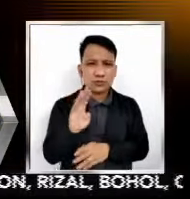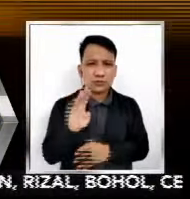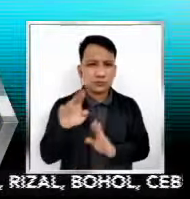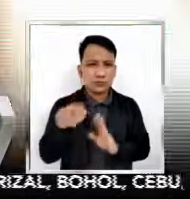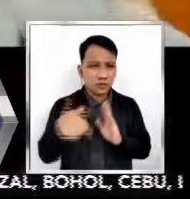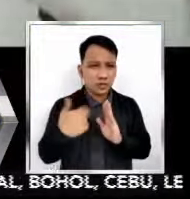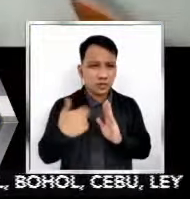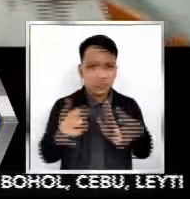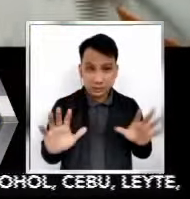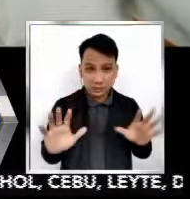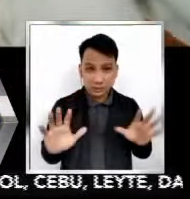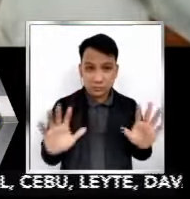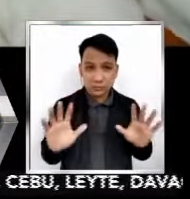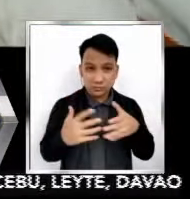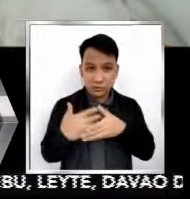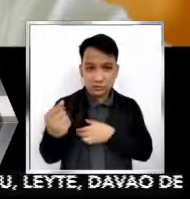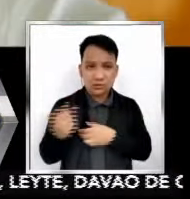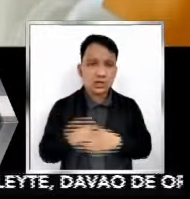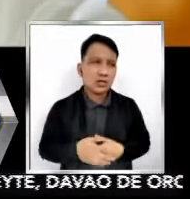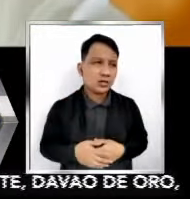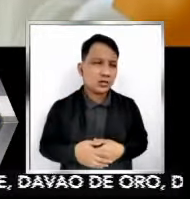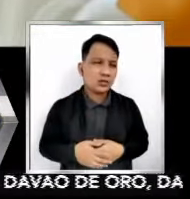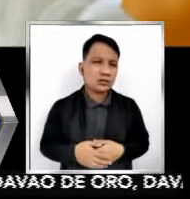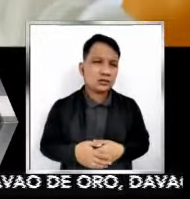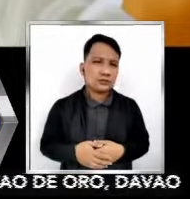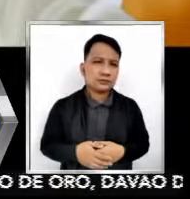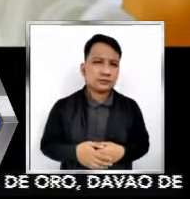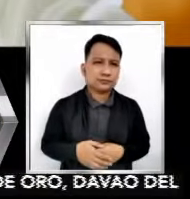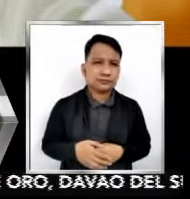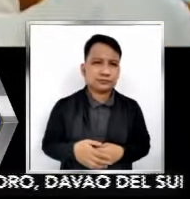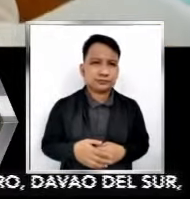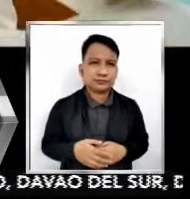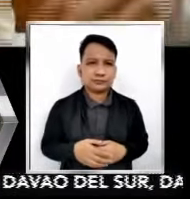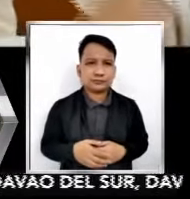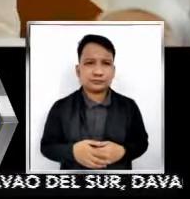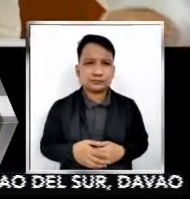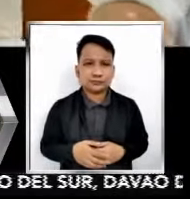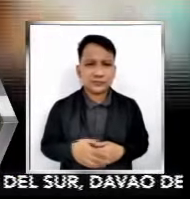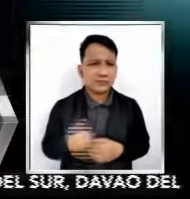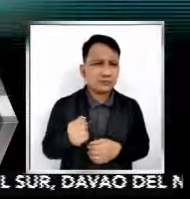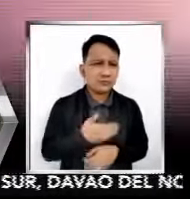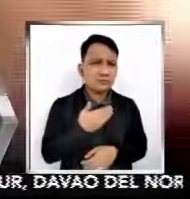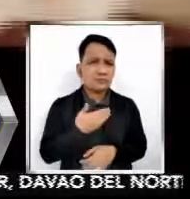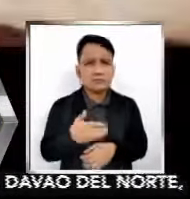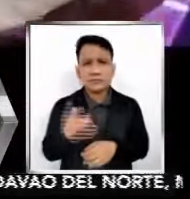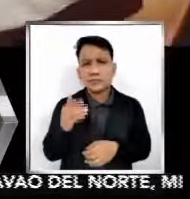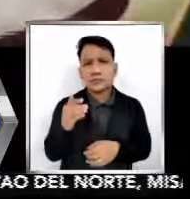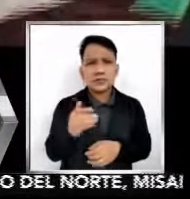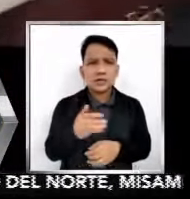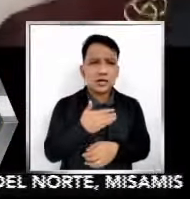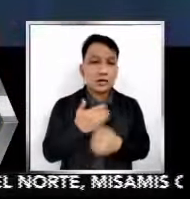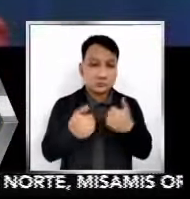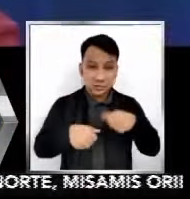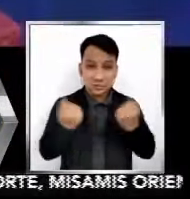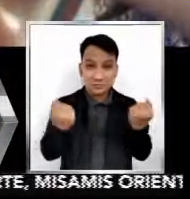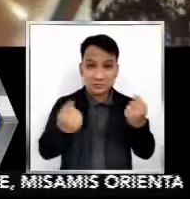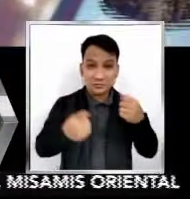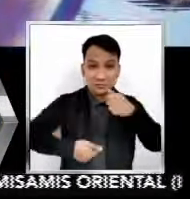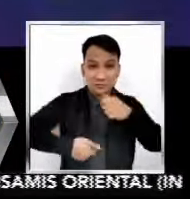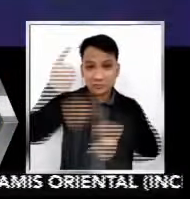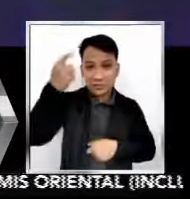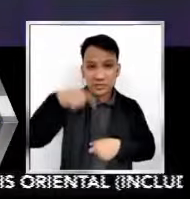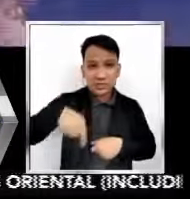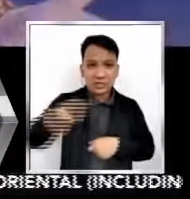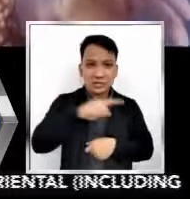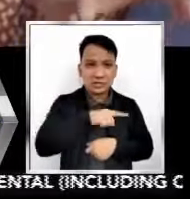release. No other that can sweep you up like a rubber. Na-break nila ang record na sila rin ang may hawak na more